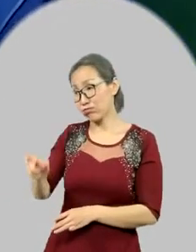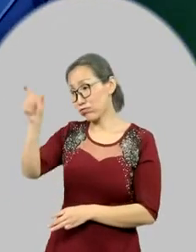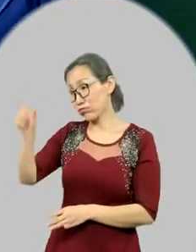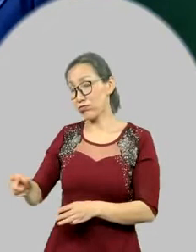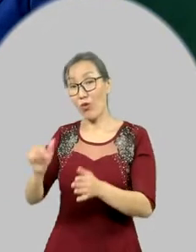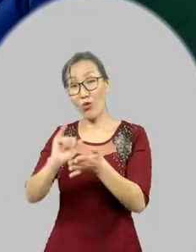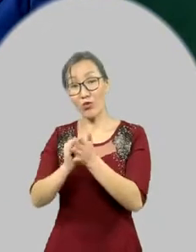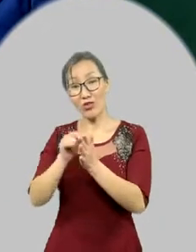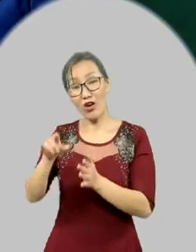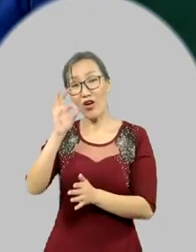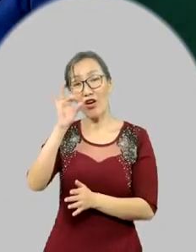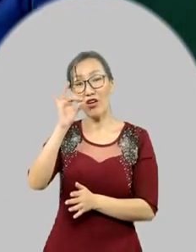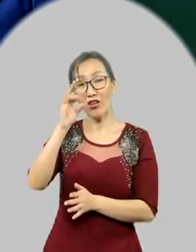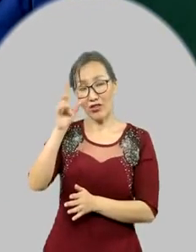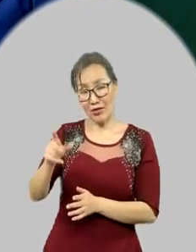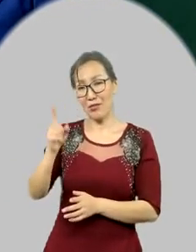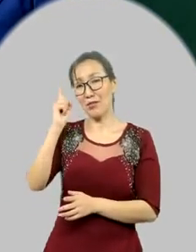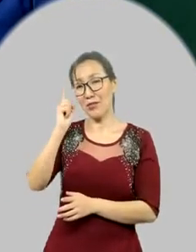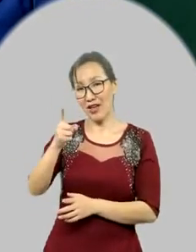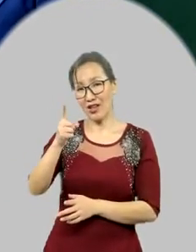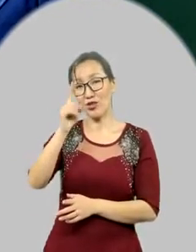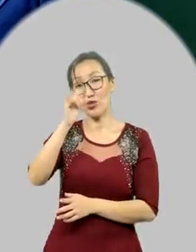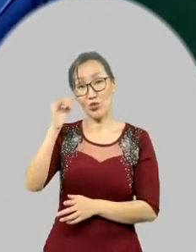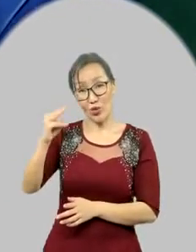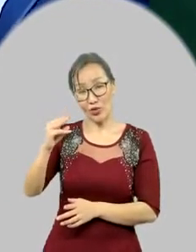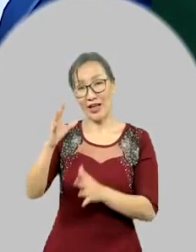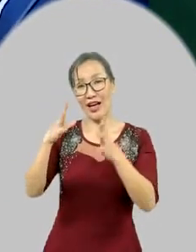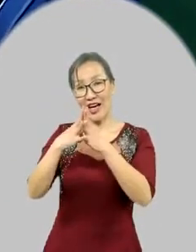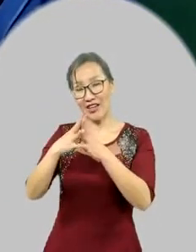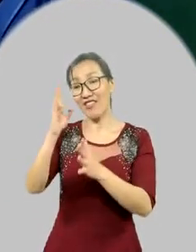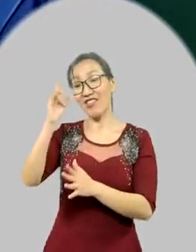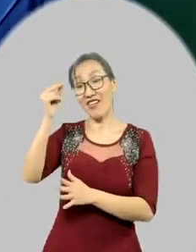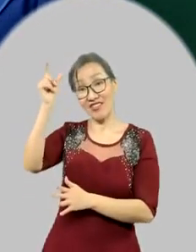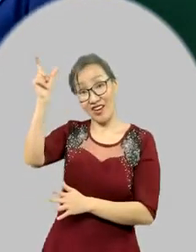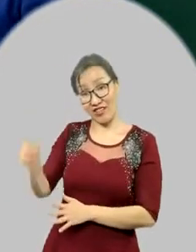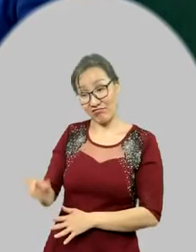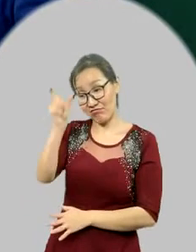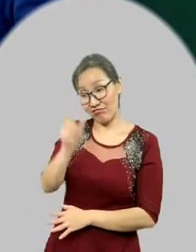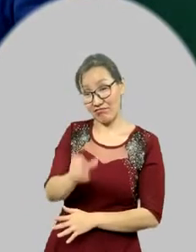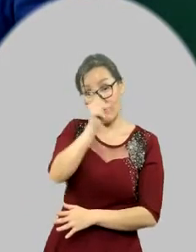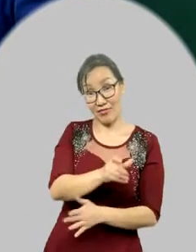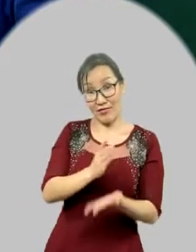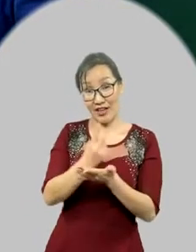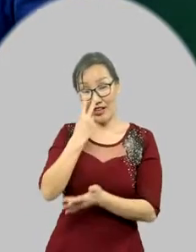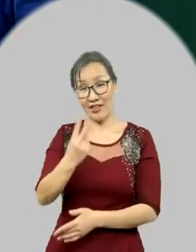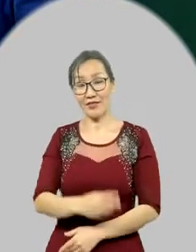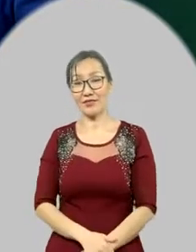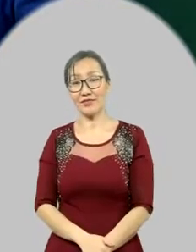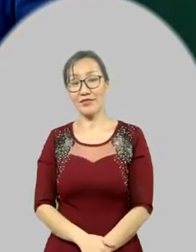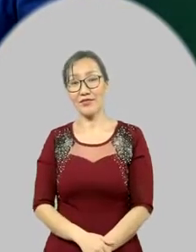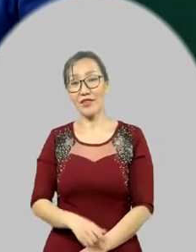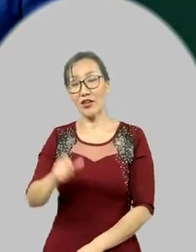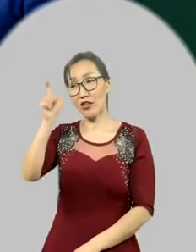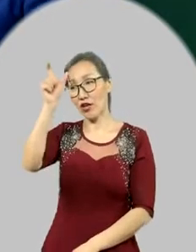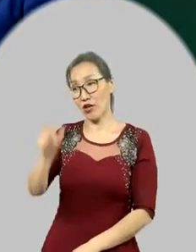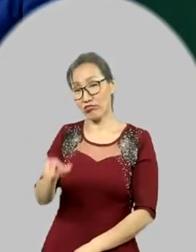бүтээцгээе. Энд 1000-т, 100-т, 10-т, 1-жийн картууд байна. За одоо бүгдээ эндээс орон